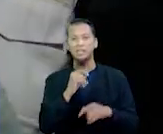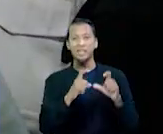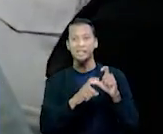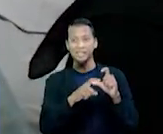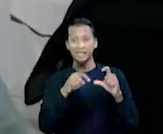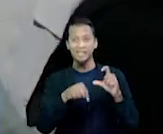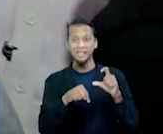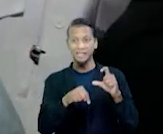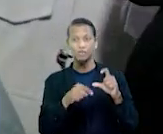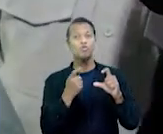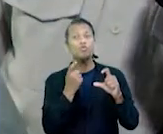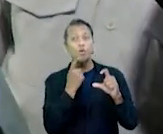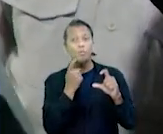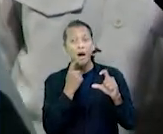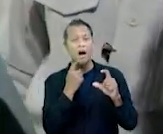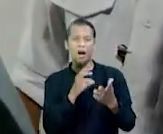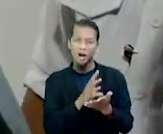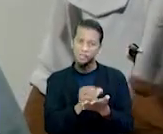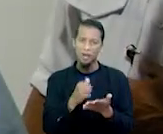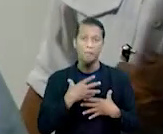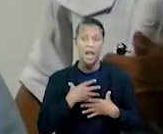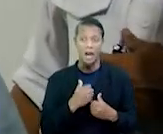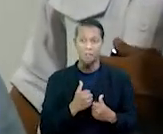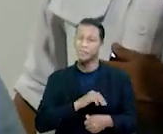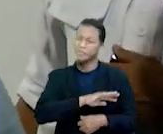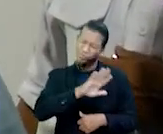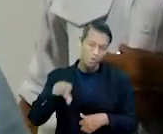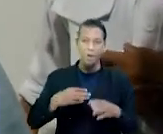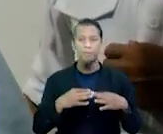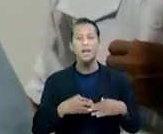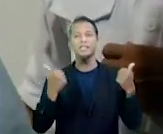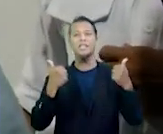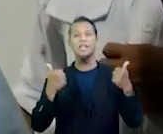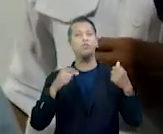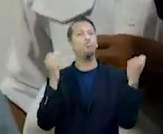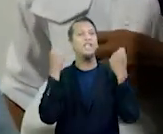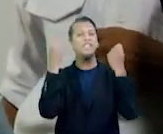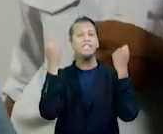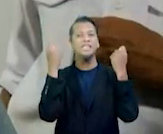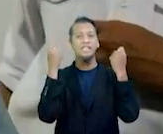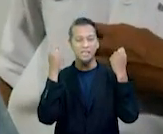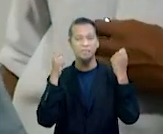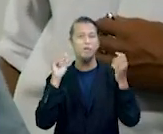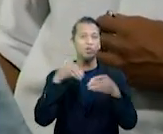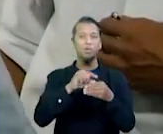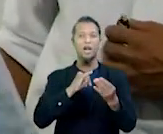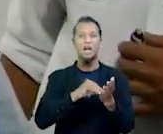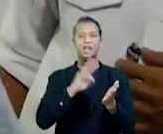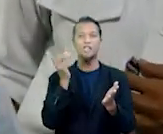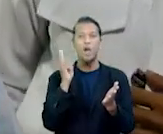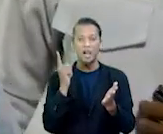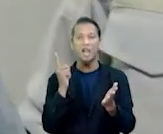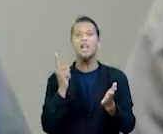Nah, kita berharap nantinya prestasi-prestasi bukan hanya tingkat nasional tapi internasional akan bisa dimunculkan